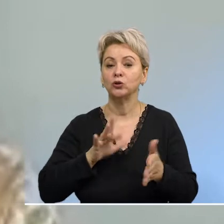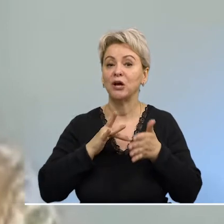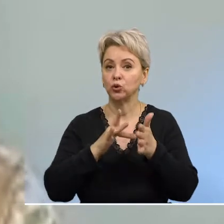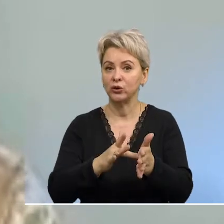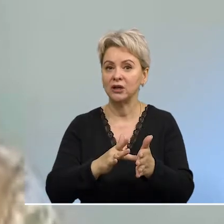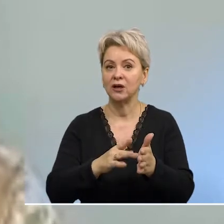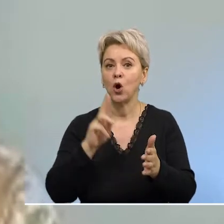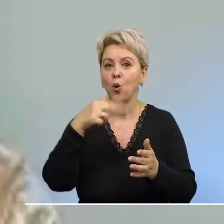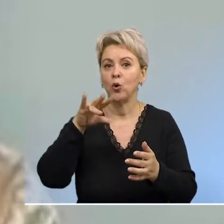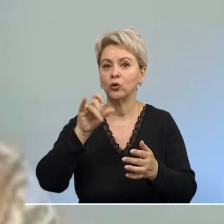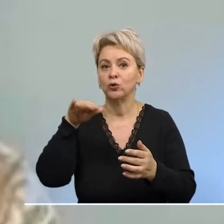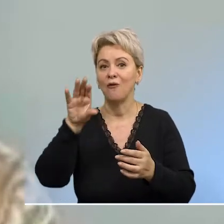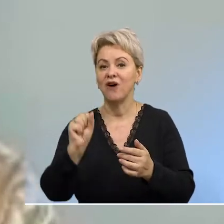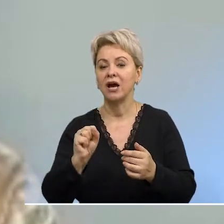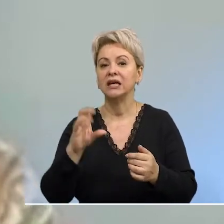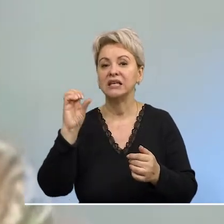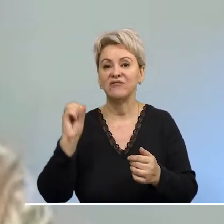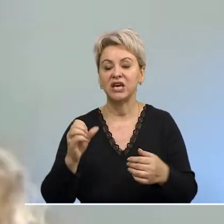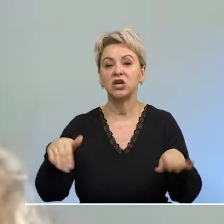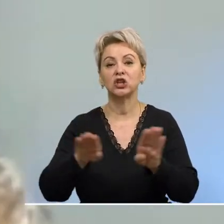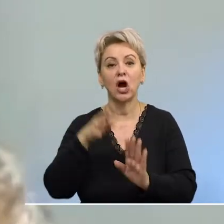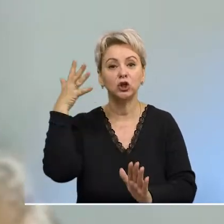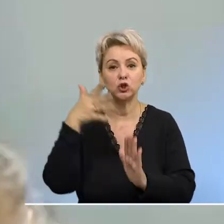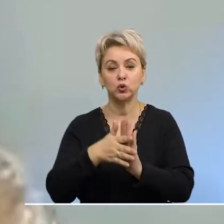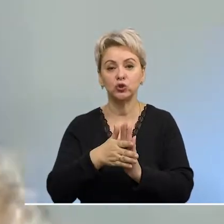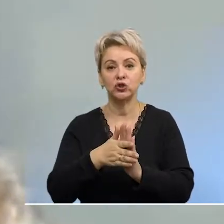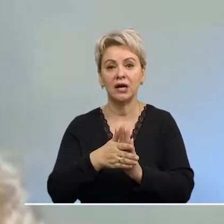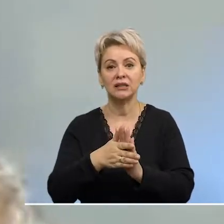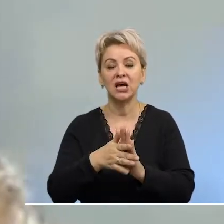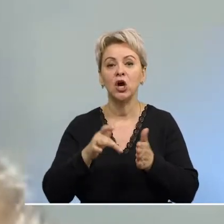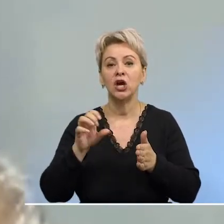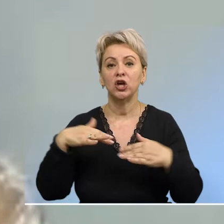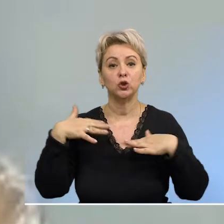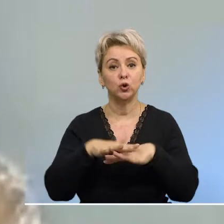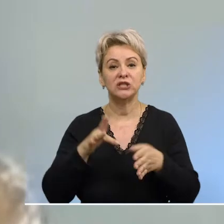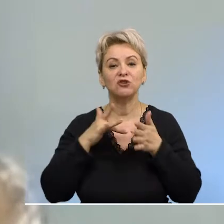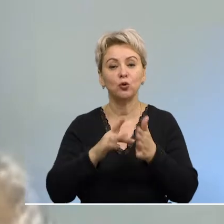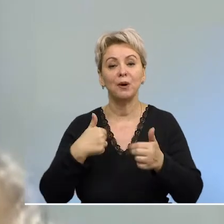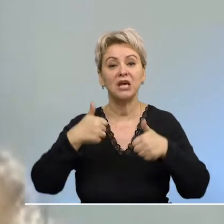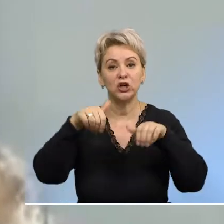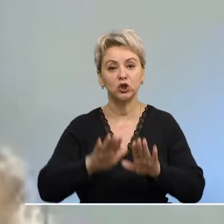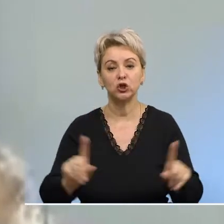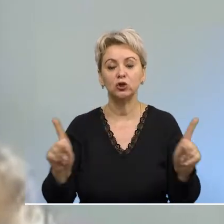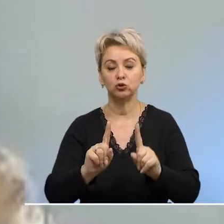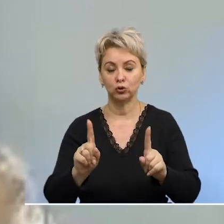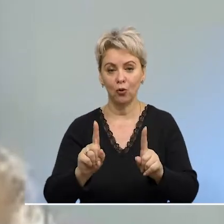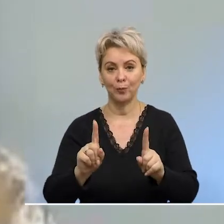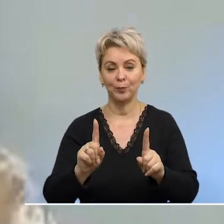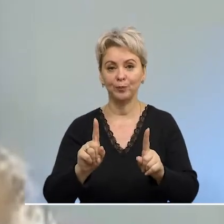инклюзивному туризму, это Кононова Евгения. Так, изучая инклюзивный туризм, мы решили,